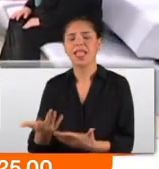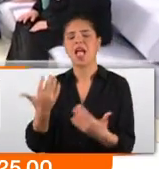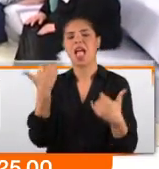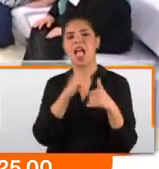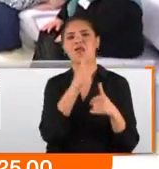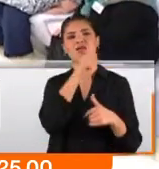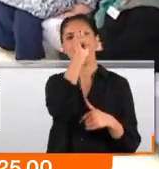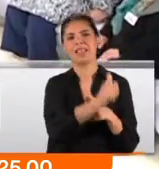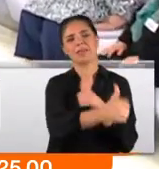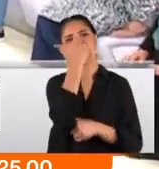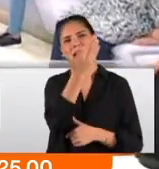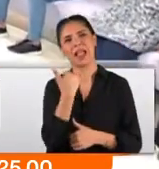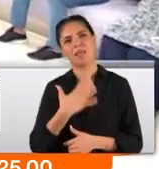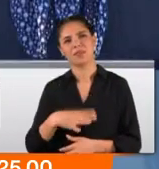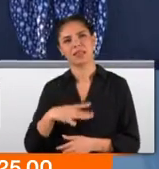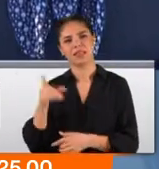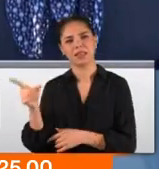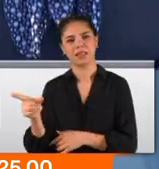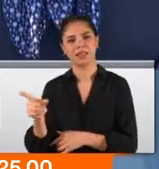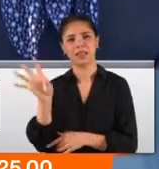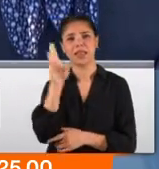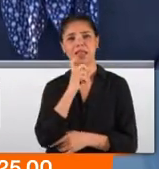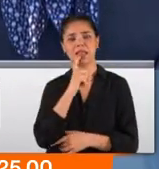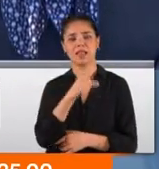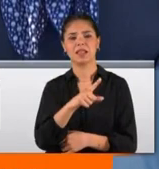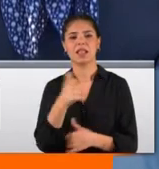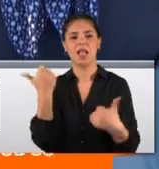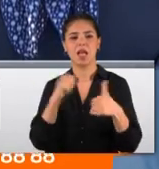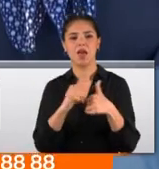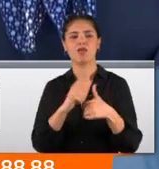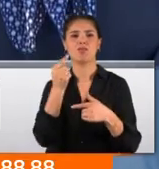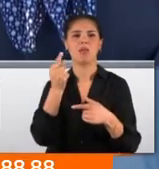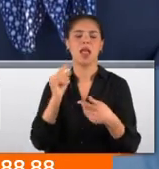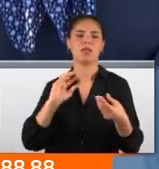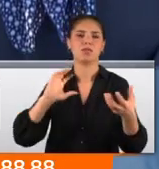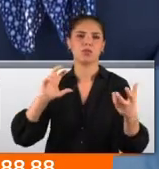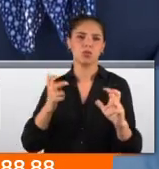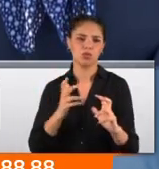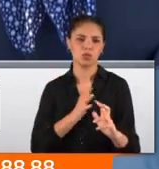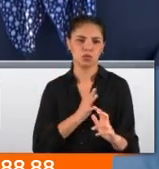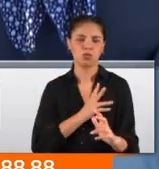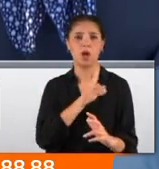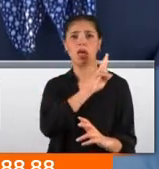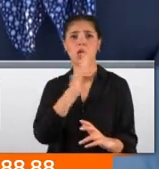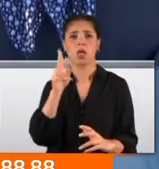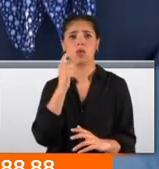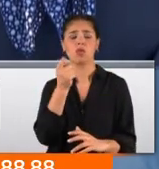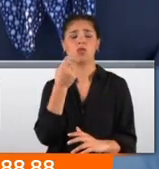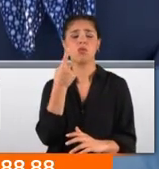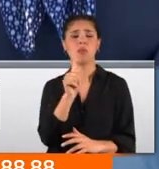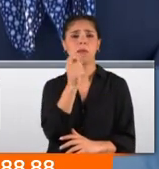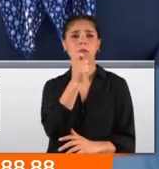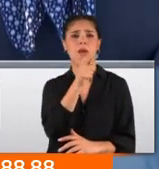Necati Erçetin'in evine dönmesiydi. 40 yıllık karı koca arasında bir takım problemler yaşanmış. Birikimimizi 700 bin liramızı bir arkadaşına verdi. Ben de bundan